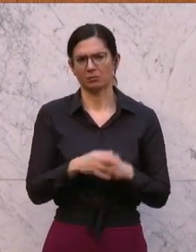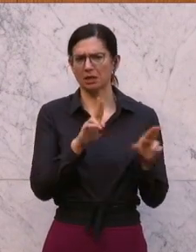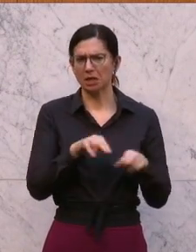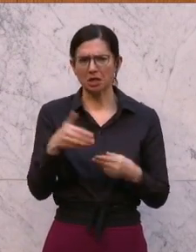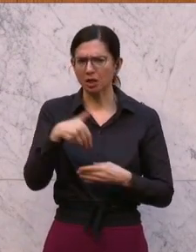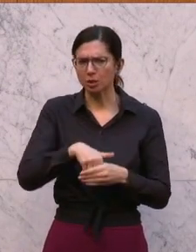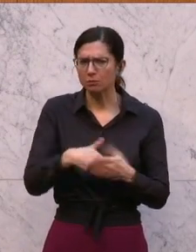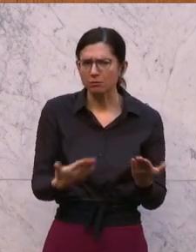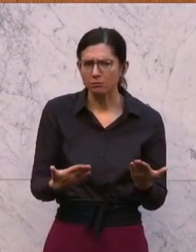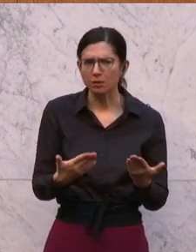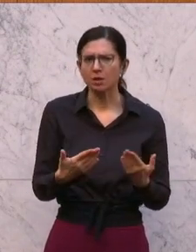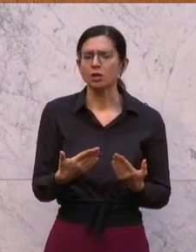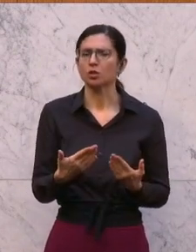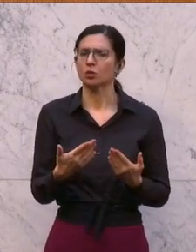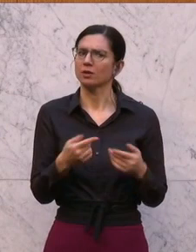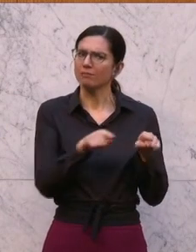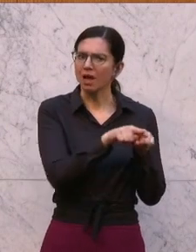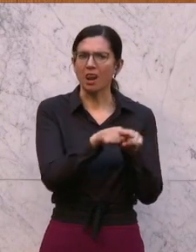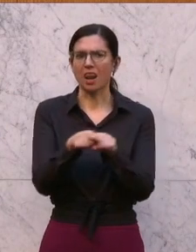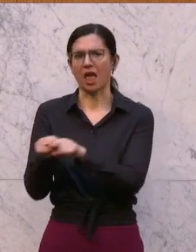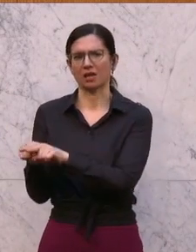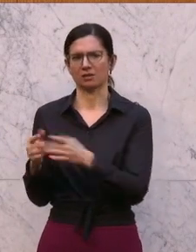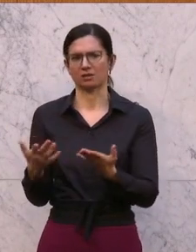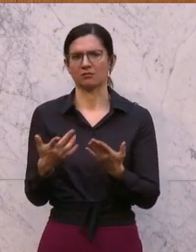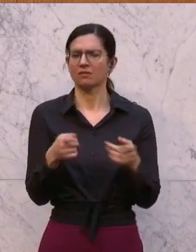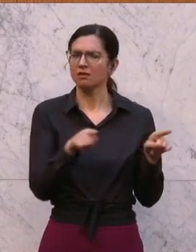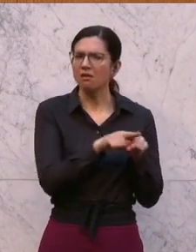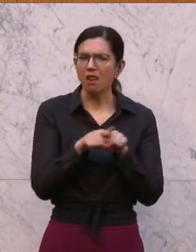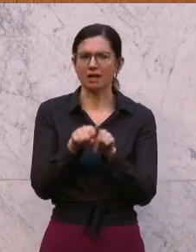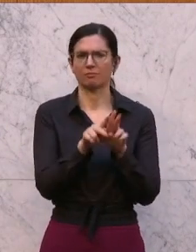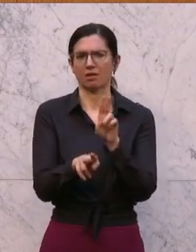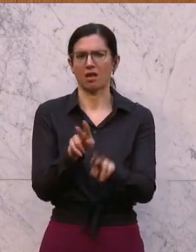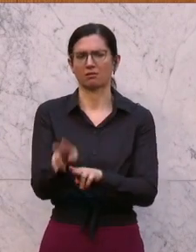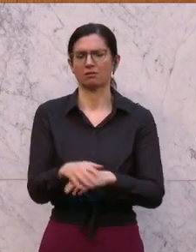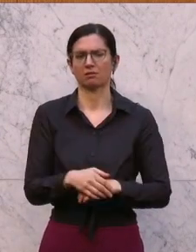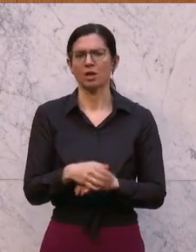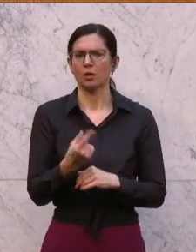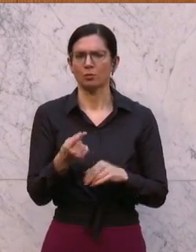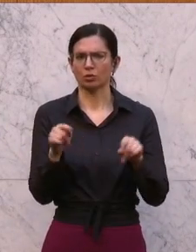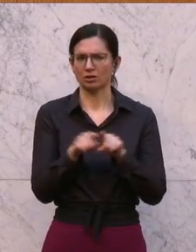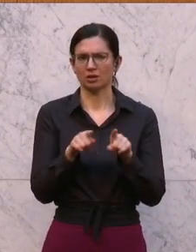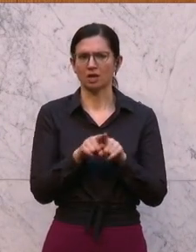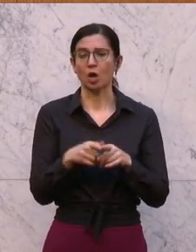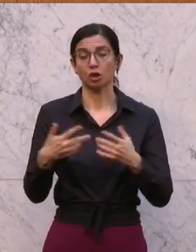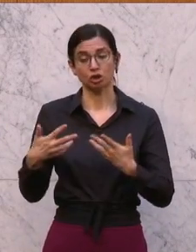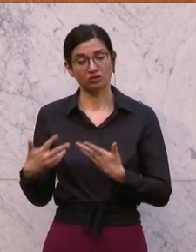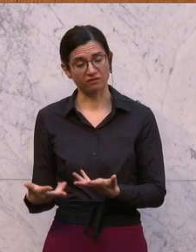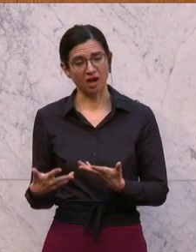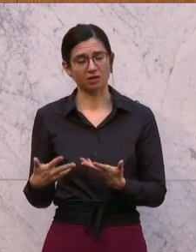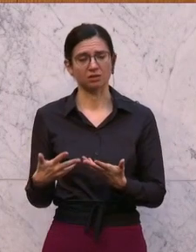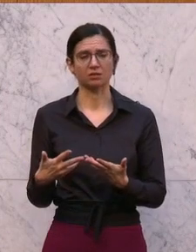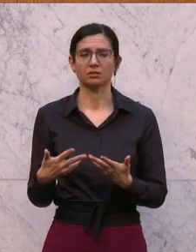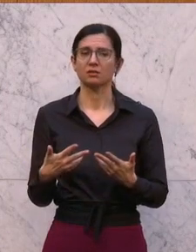auch, dass Gleiches mit Gleichem behandelt wird. Das bedeutet auch, dass die Schwachen von